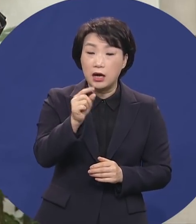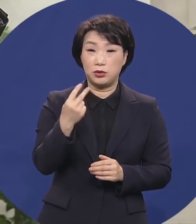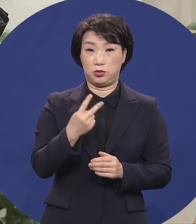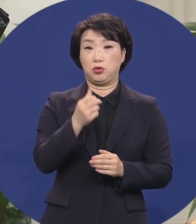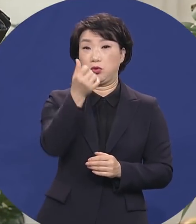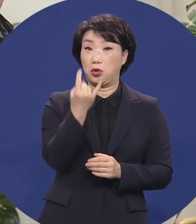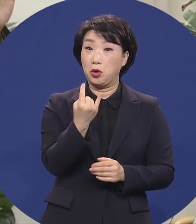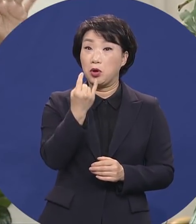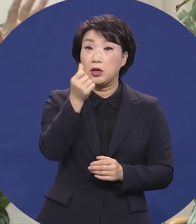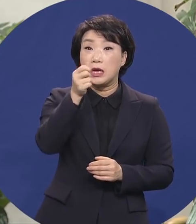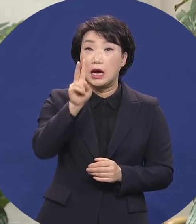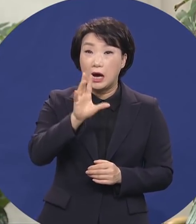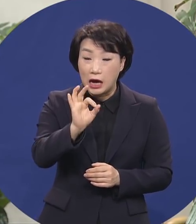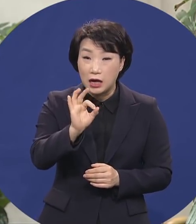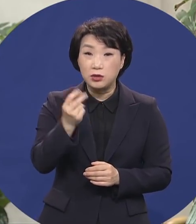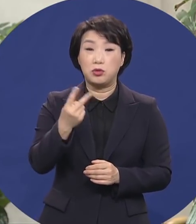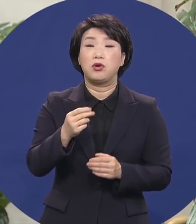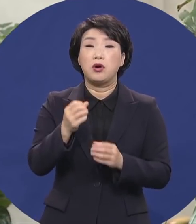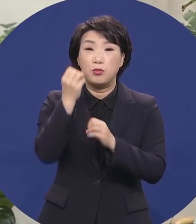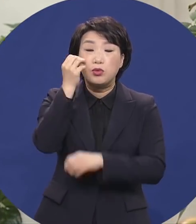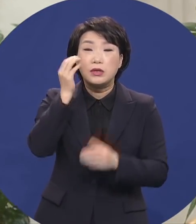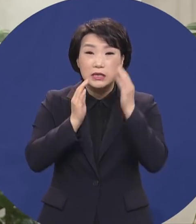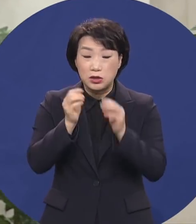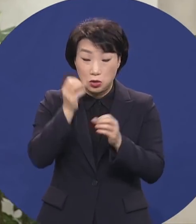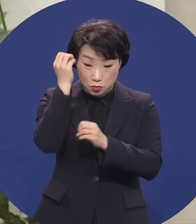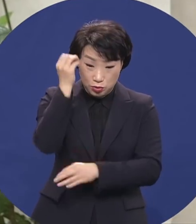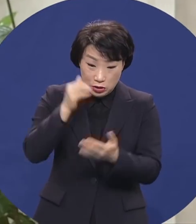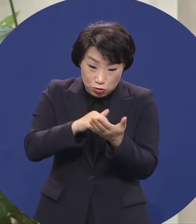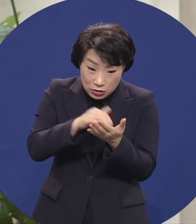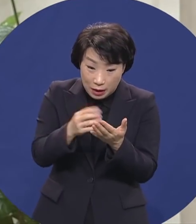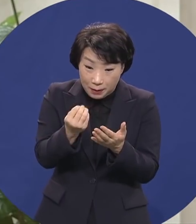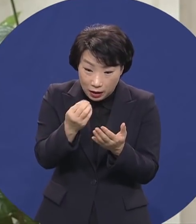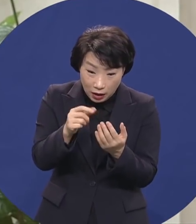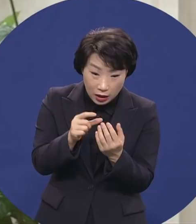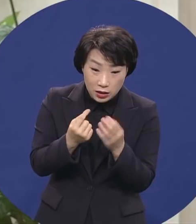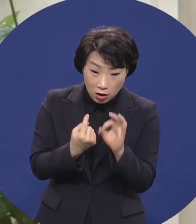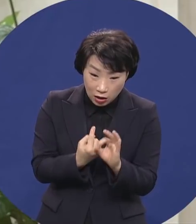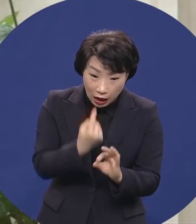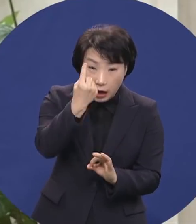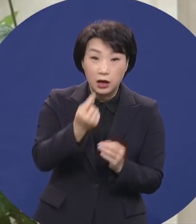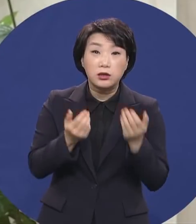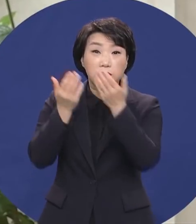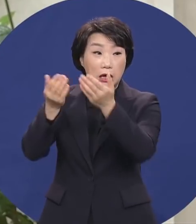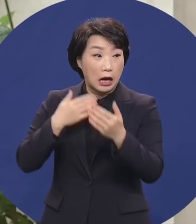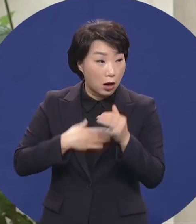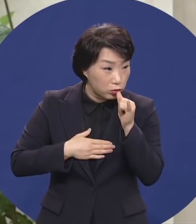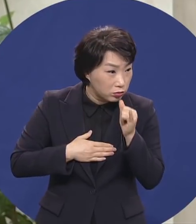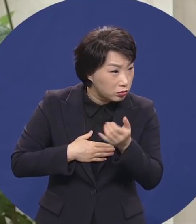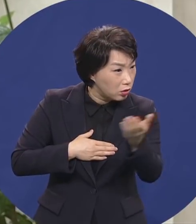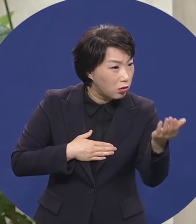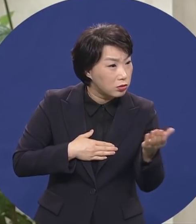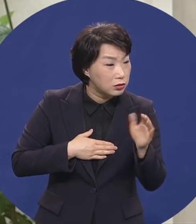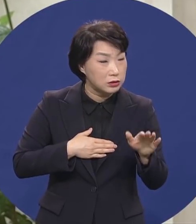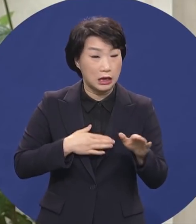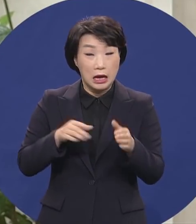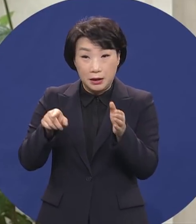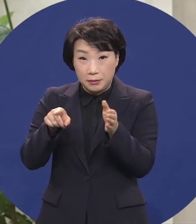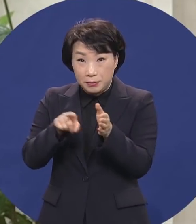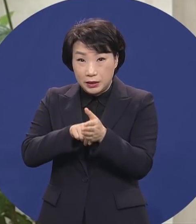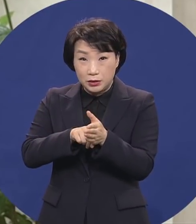근처의 뿌리까지 다 헤아려서 열 중에 하나는 드릴 줄 알면서